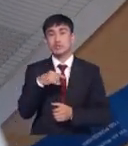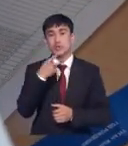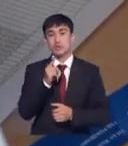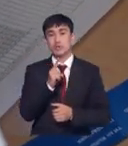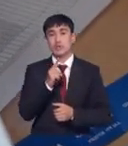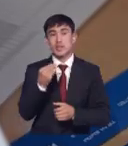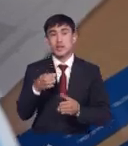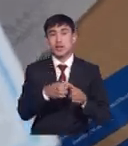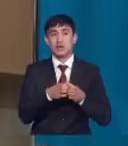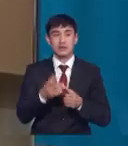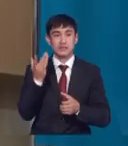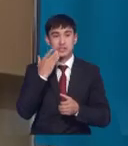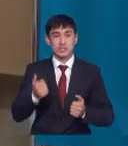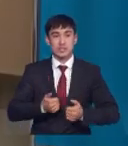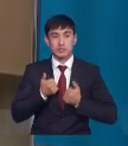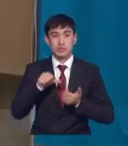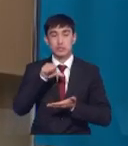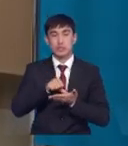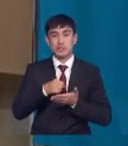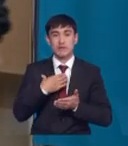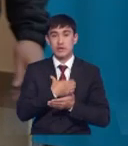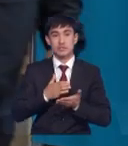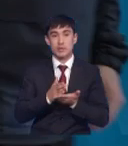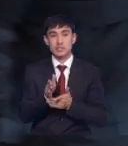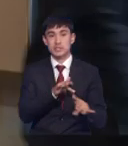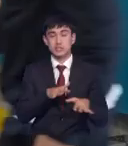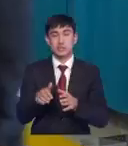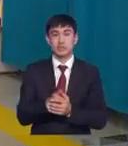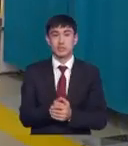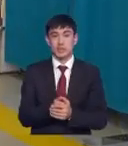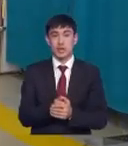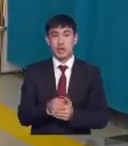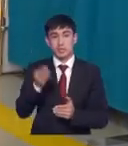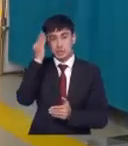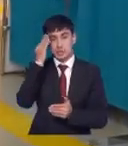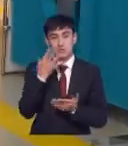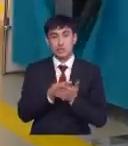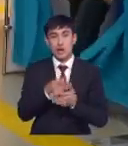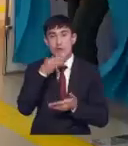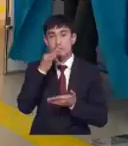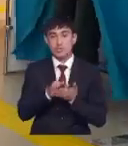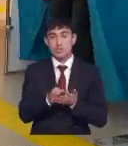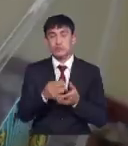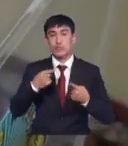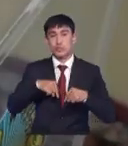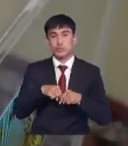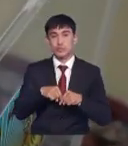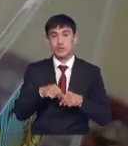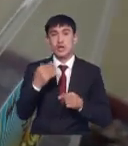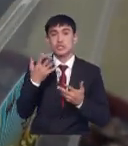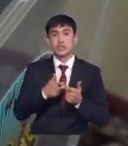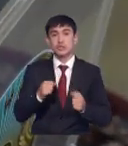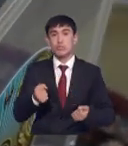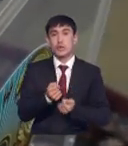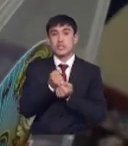подчеркивает, что их коллектив всегда стремится участвовать в важных политических событиях, осознавая свою ответственность перед обществом. Они считают,